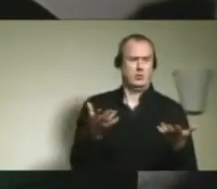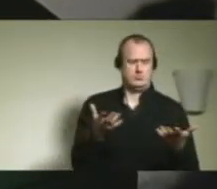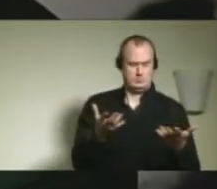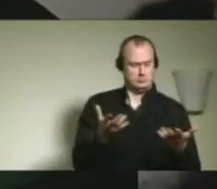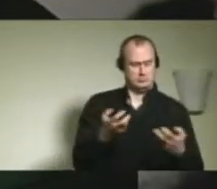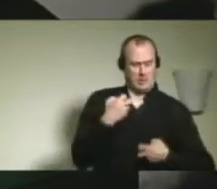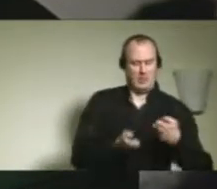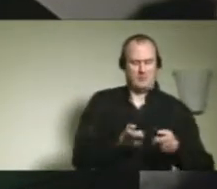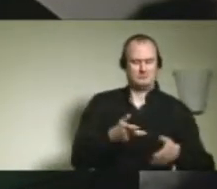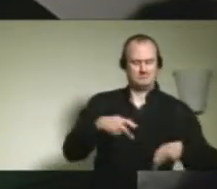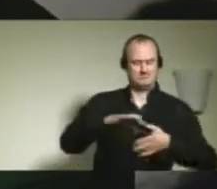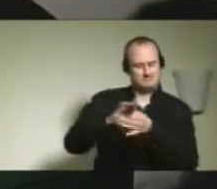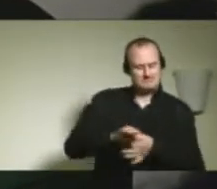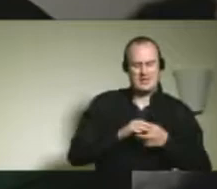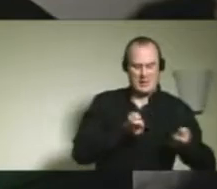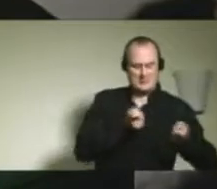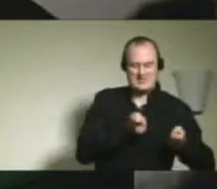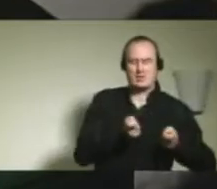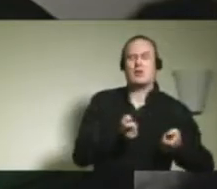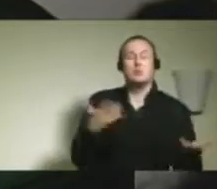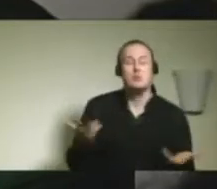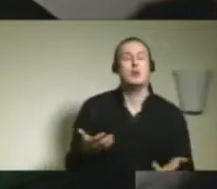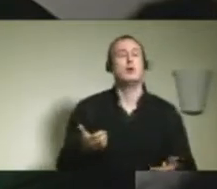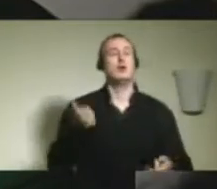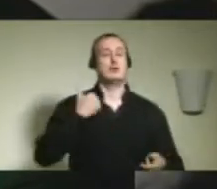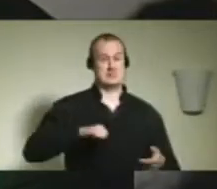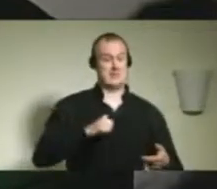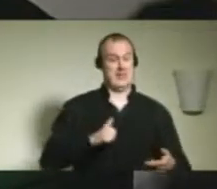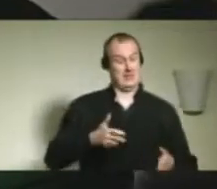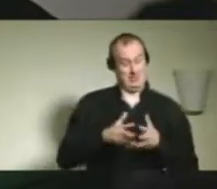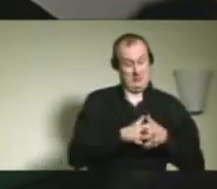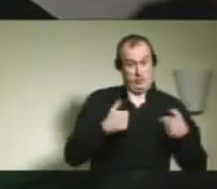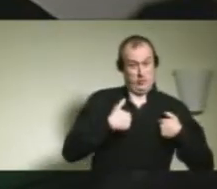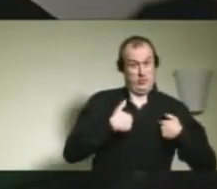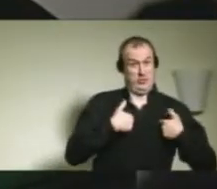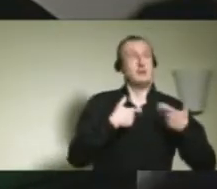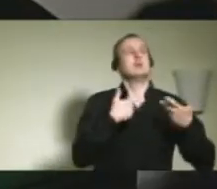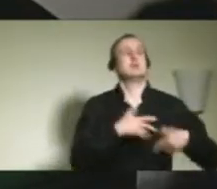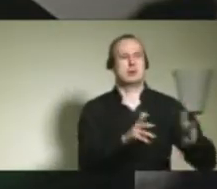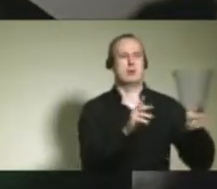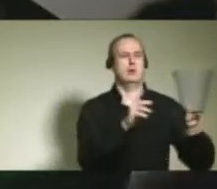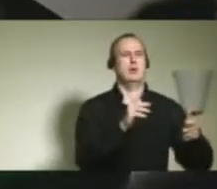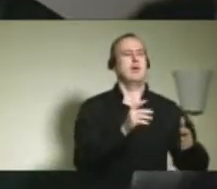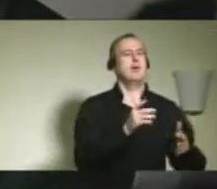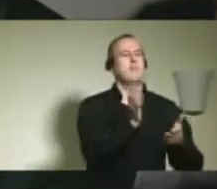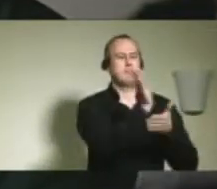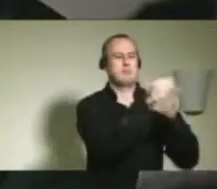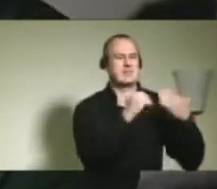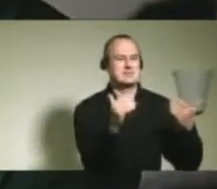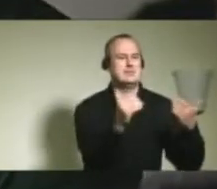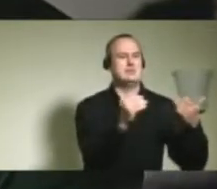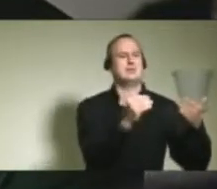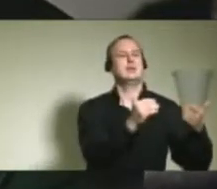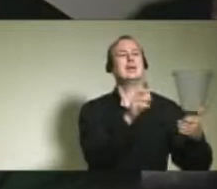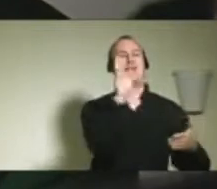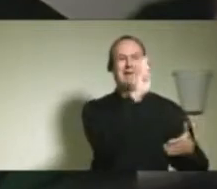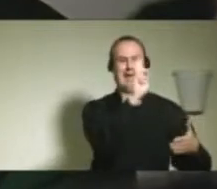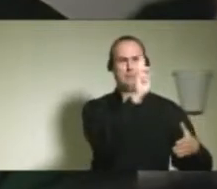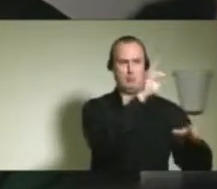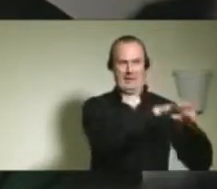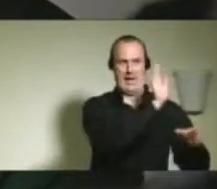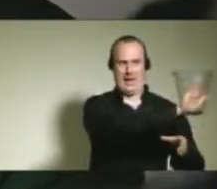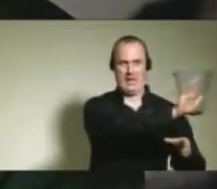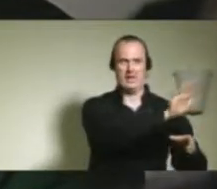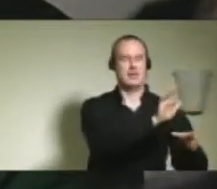de changer les choses par la politique, mais le Parti républicain lutte contre nous bec et ongle, ne croit pas qu'on devrait avoir une